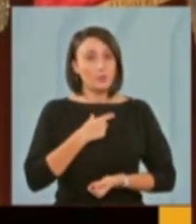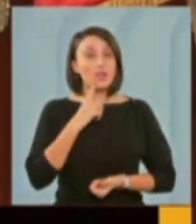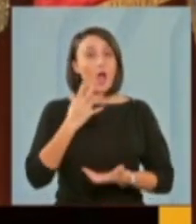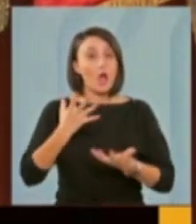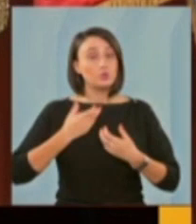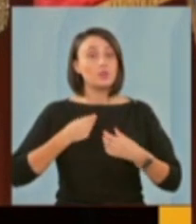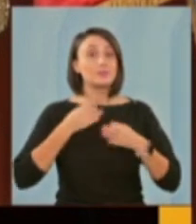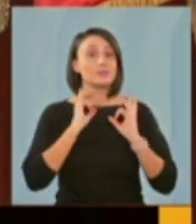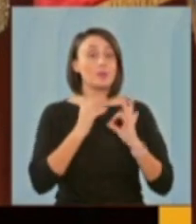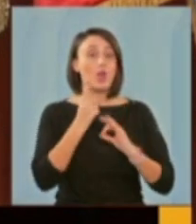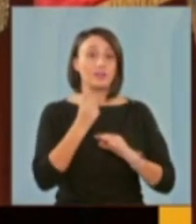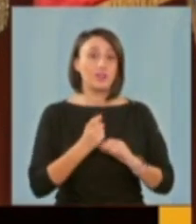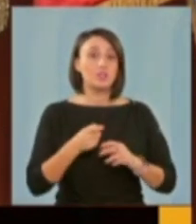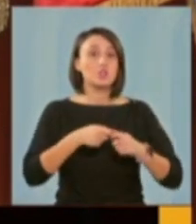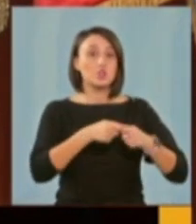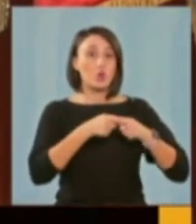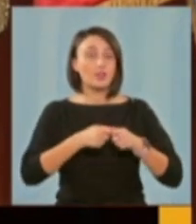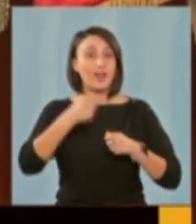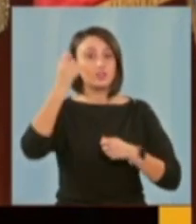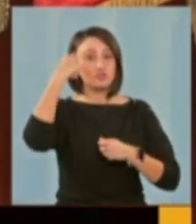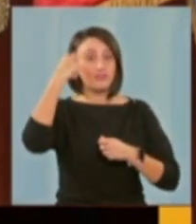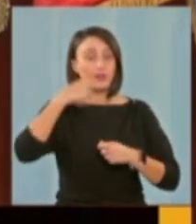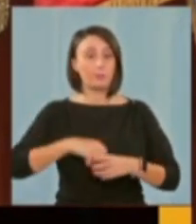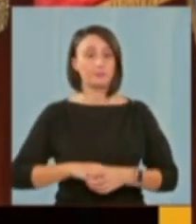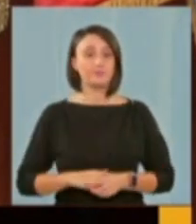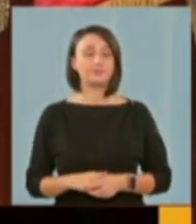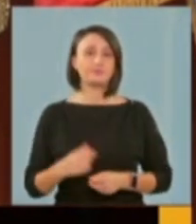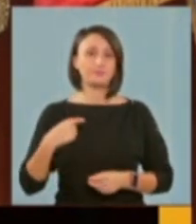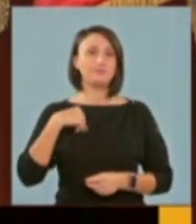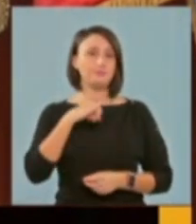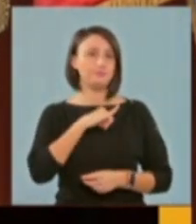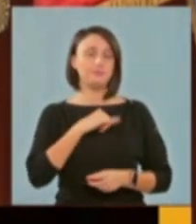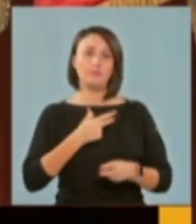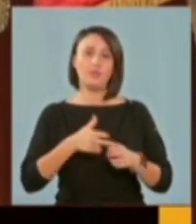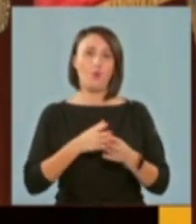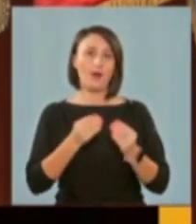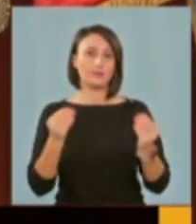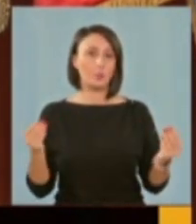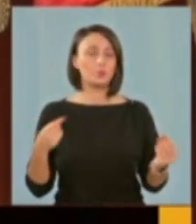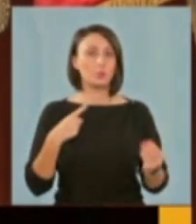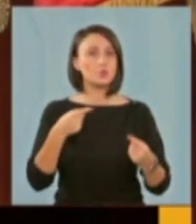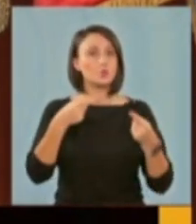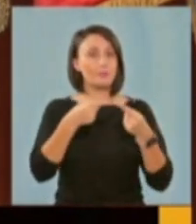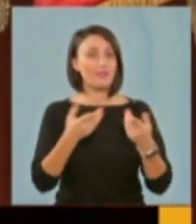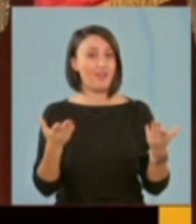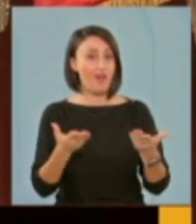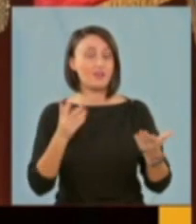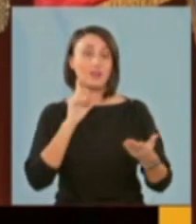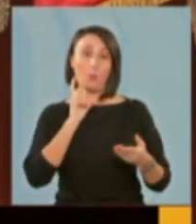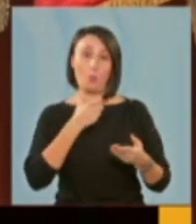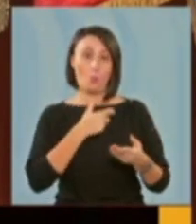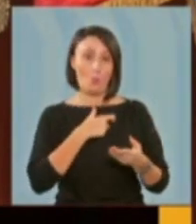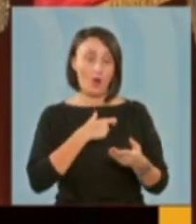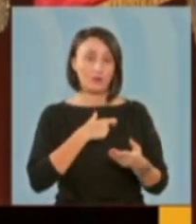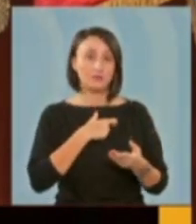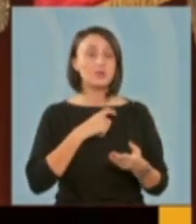aducem specialiști și din societatea civilă. Mă interesează foarte mult un subiect care s-ar putea să